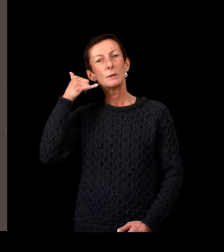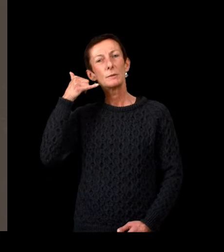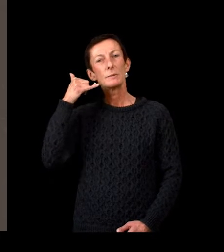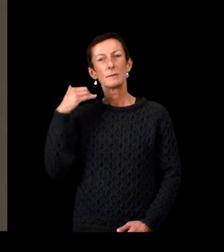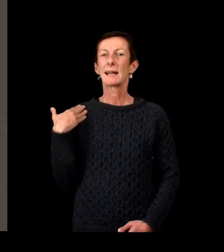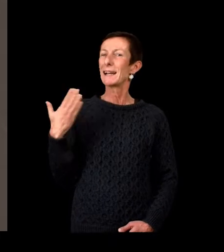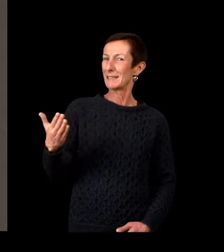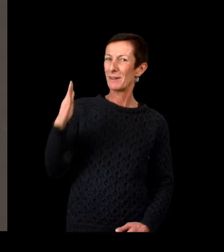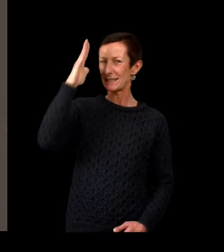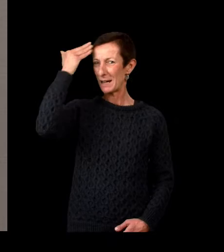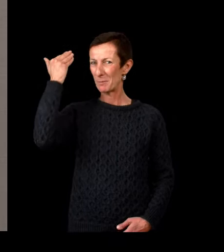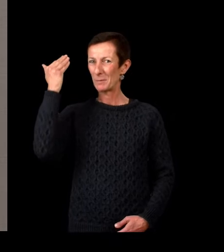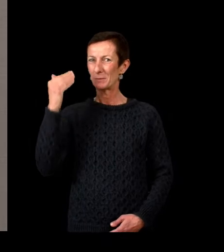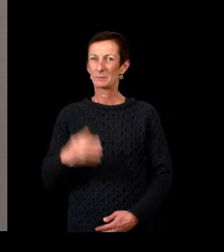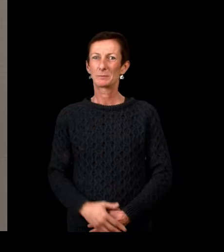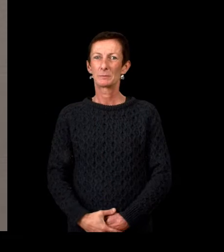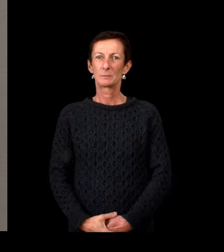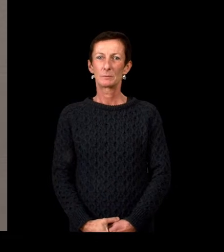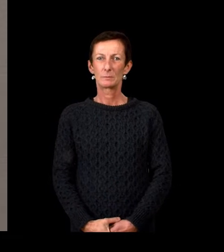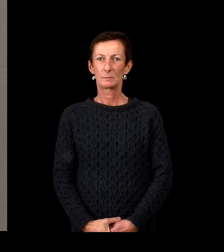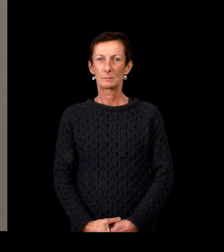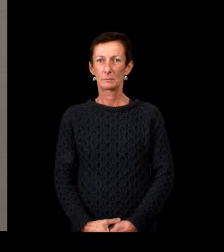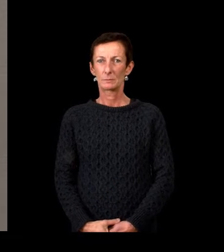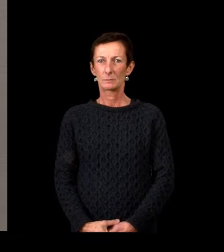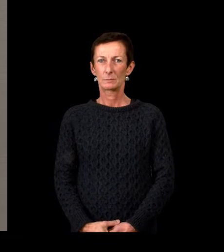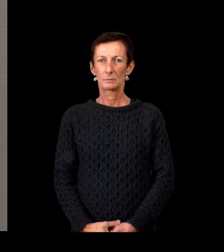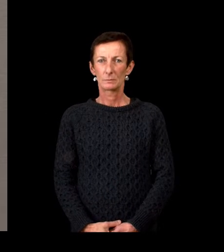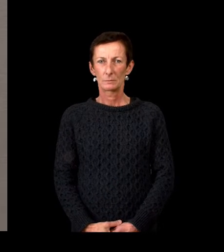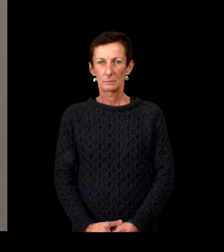Allô? Ah, salut Sam, ça va?